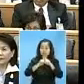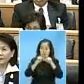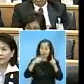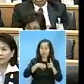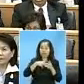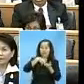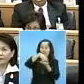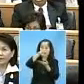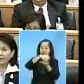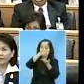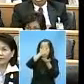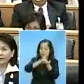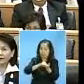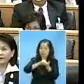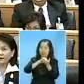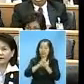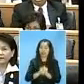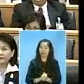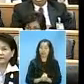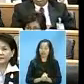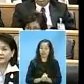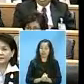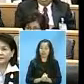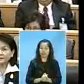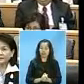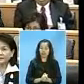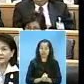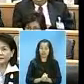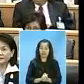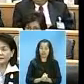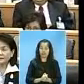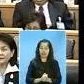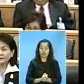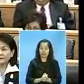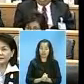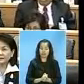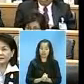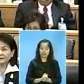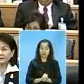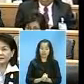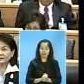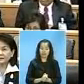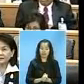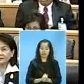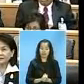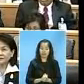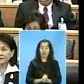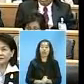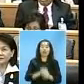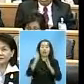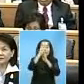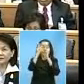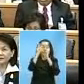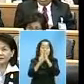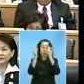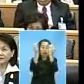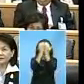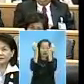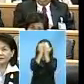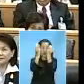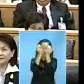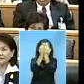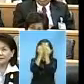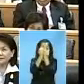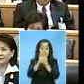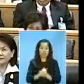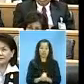ราบเรียนท่านประธานเพื่อบันทึกไว้ในสภาแห่งนี้ท่านประธานครับรัฐธรรมนูญที่ออกมาเนี่ยอา